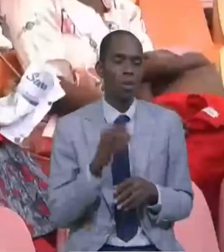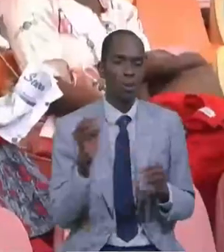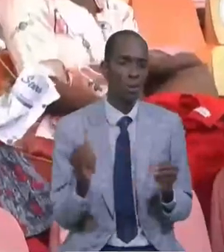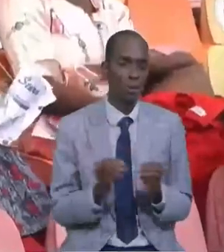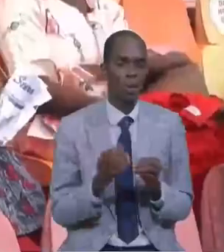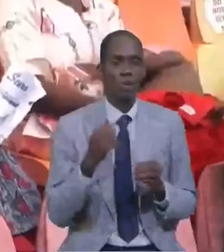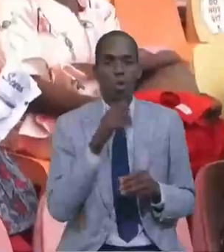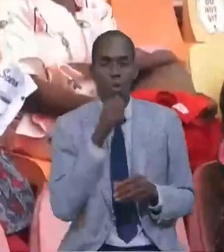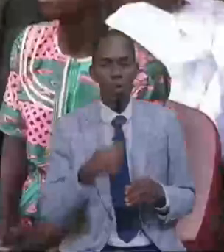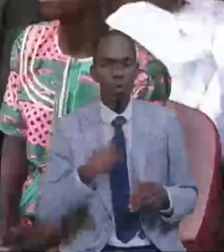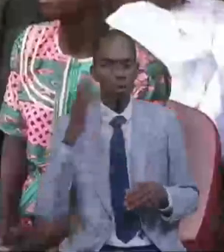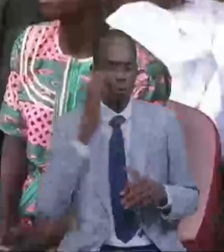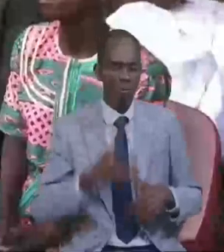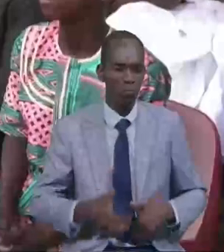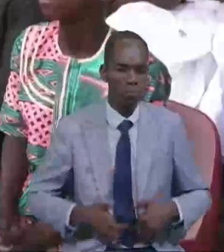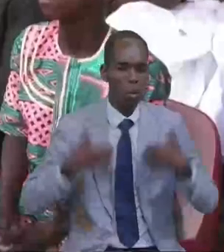L'ancien homme